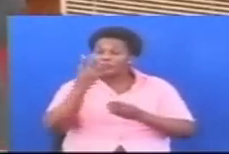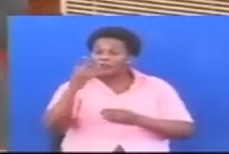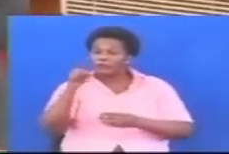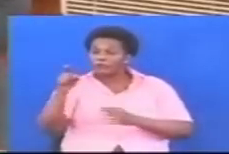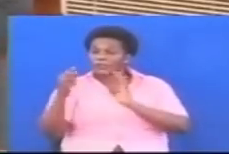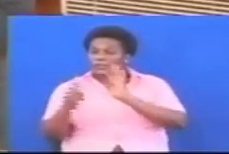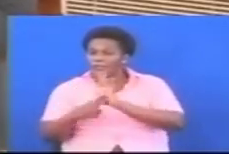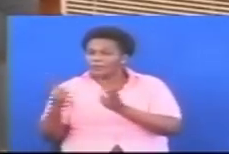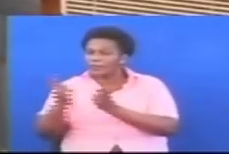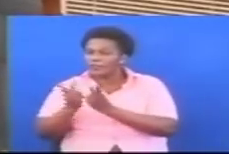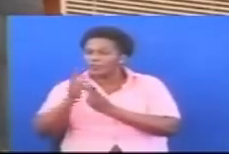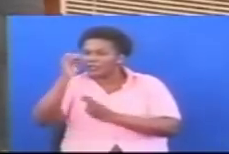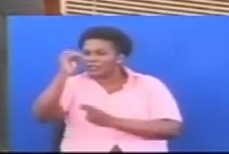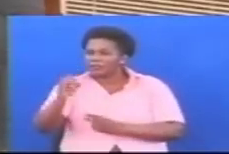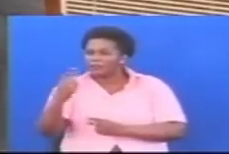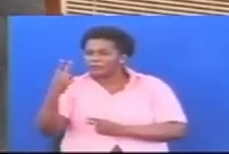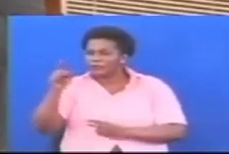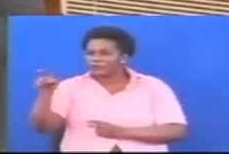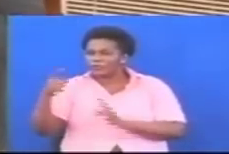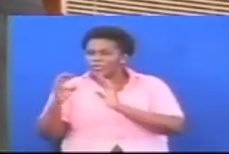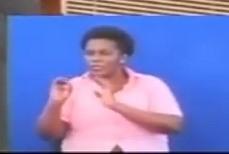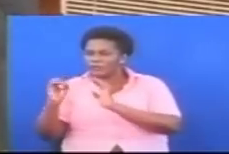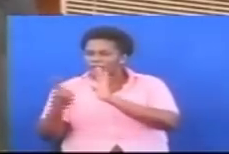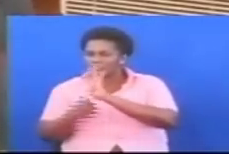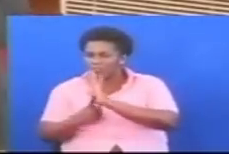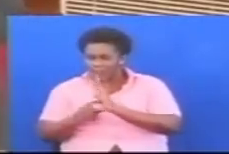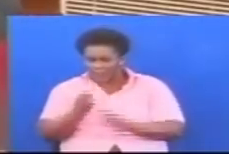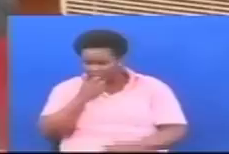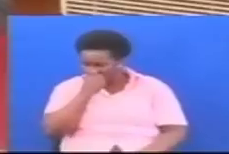na 2.06% ya fedha za nje.